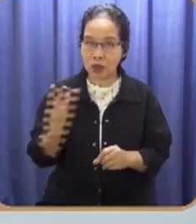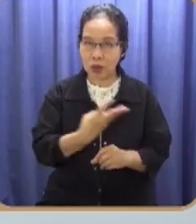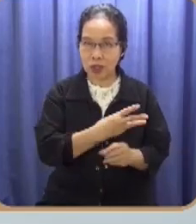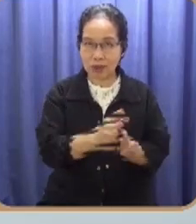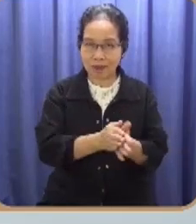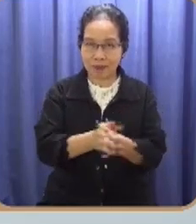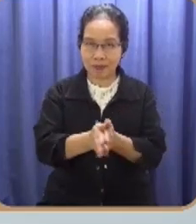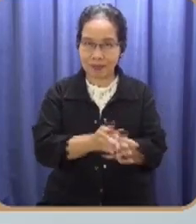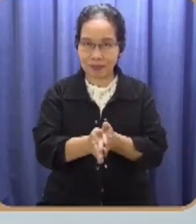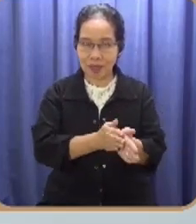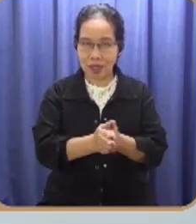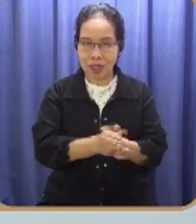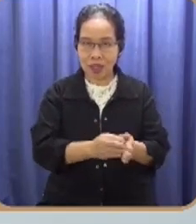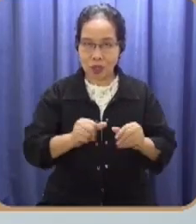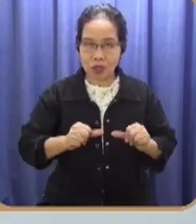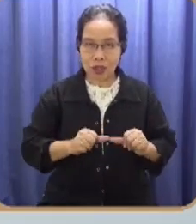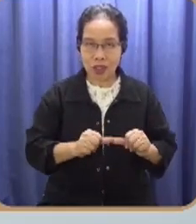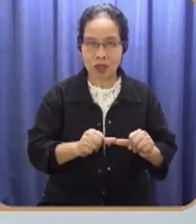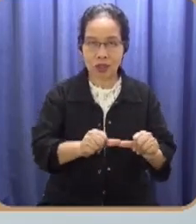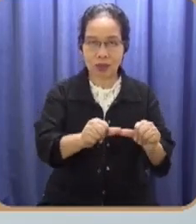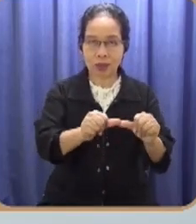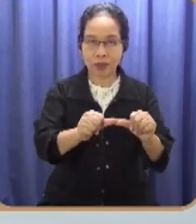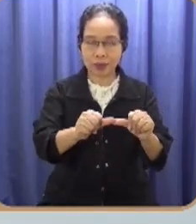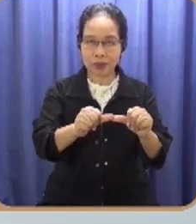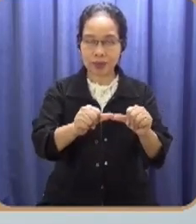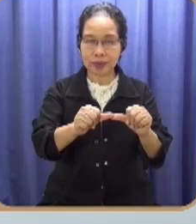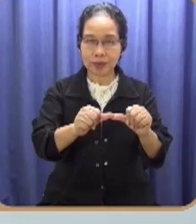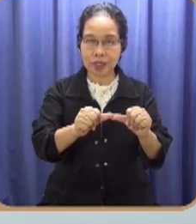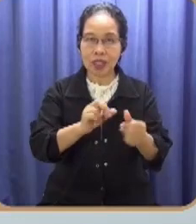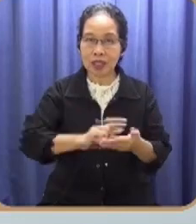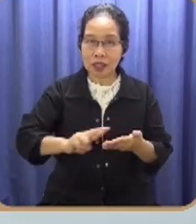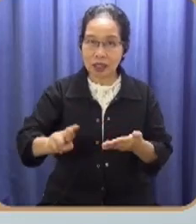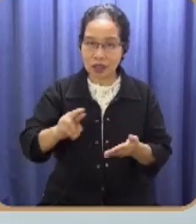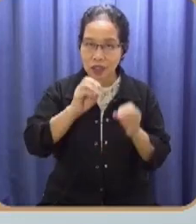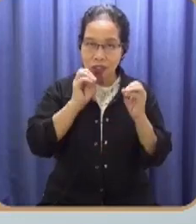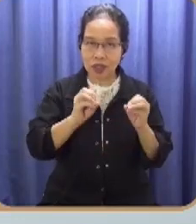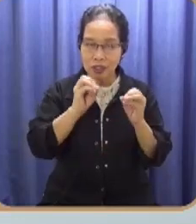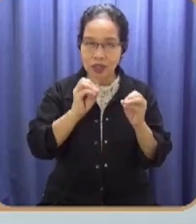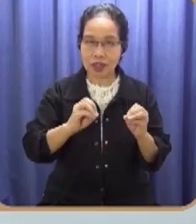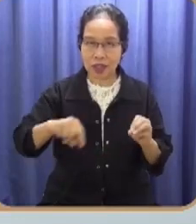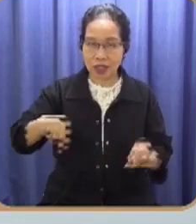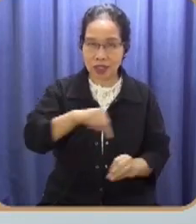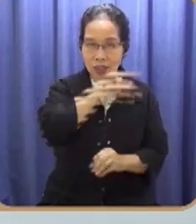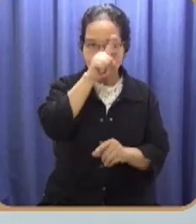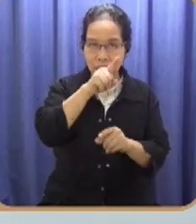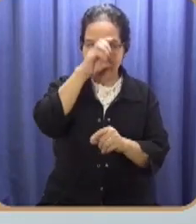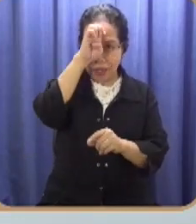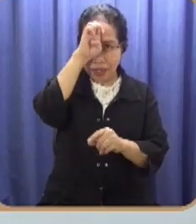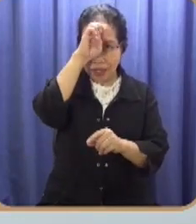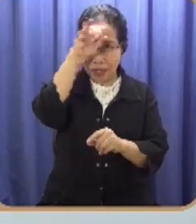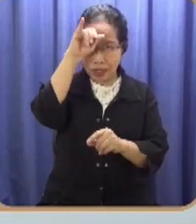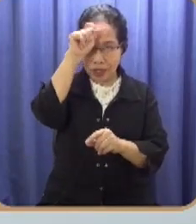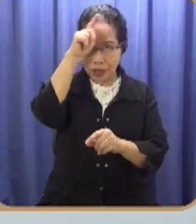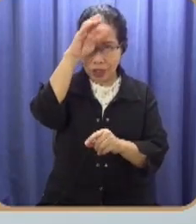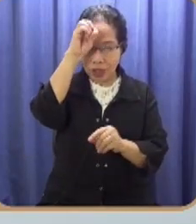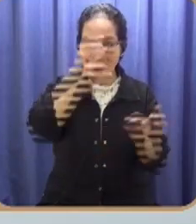na maipagpatuloy ang mga katwirang na ituro sa atin ni Brother Eli Soriano na gumawa ng